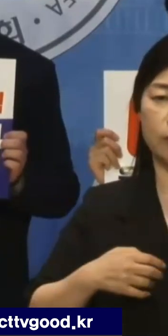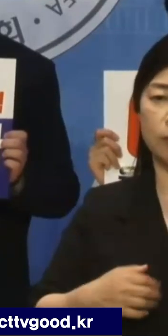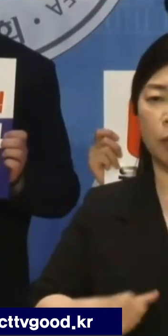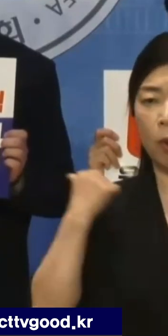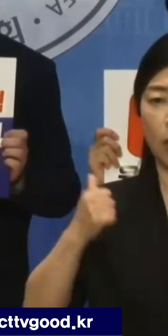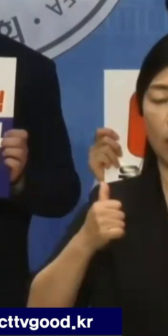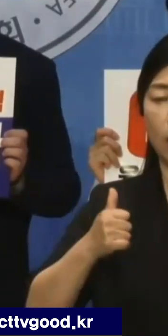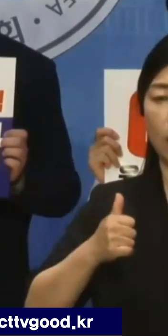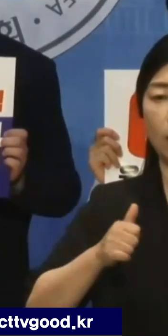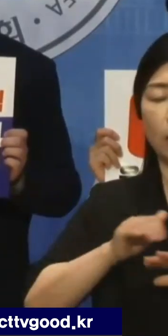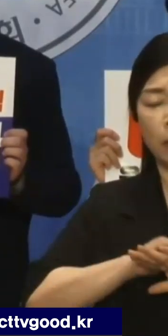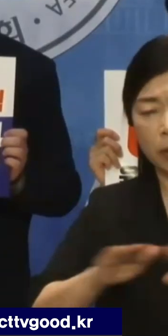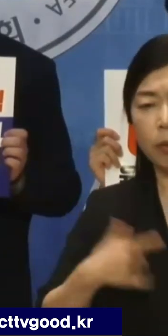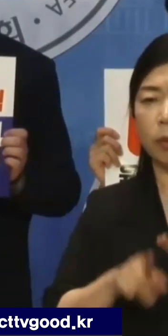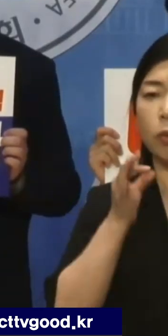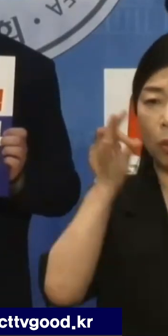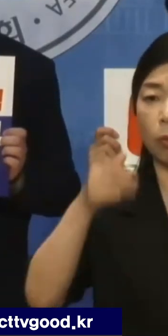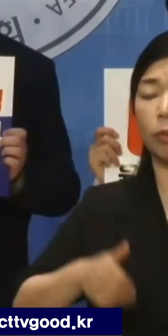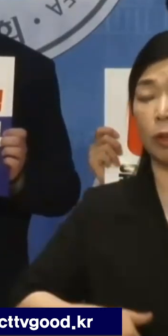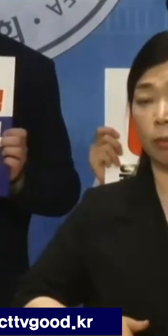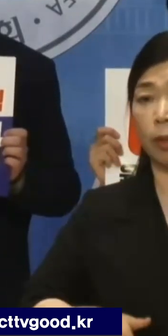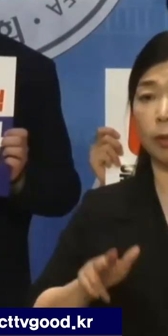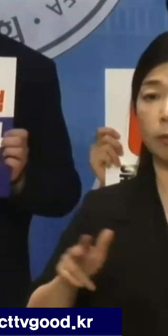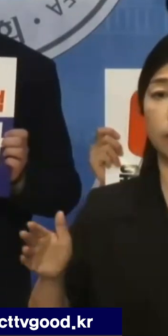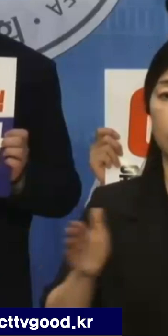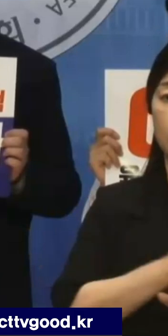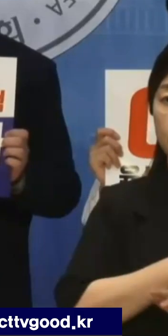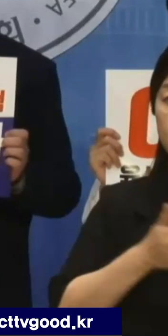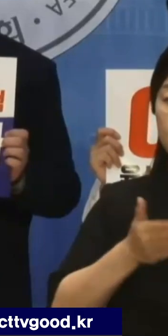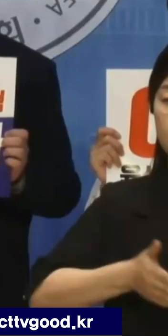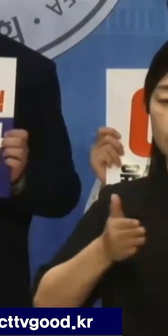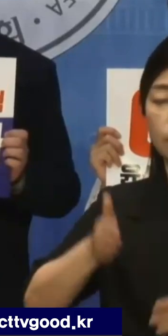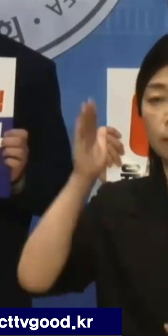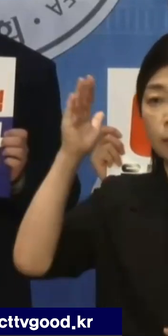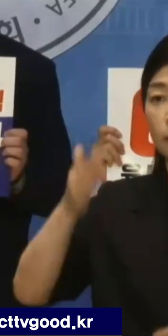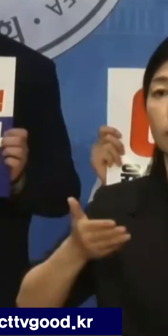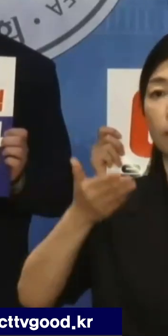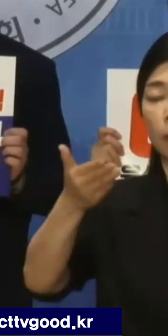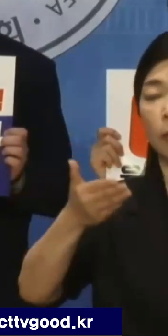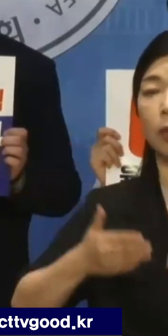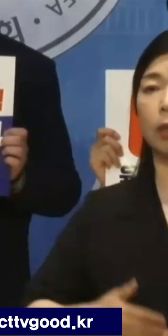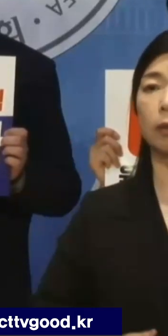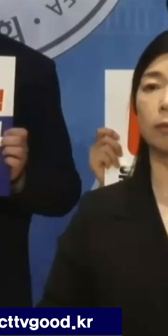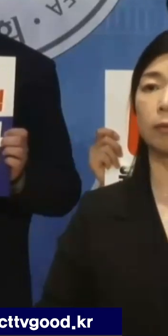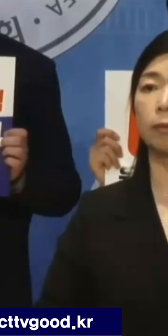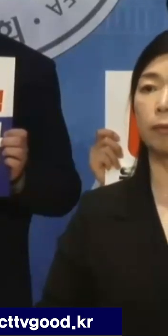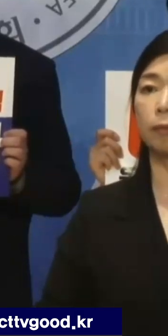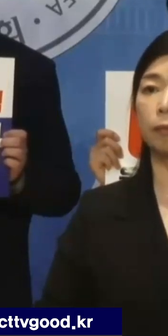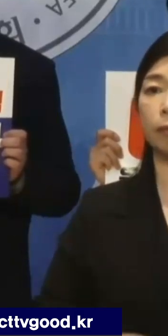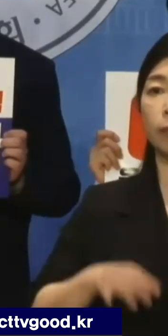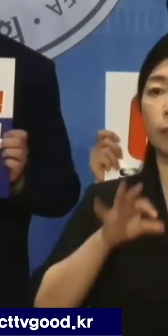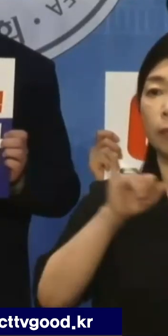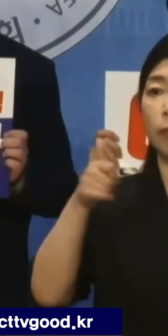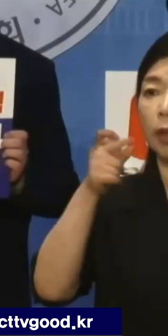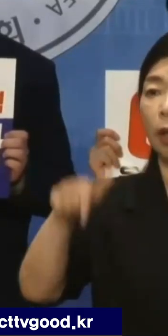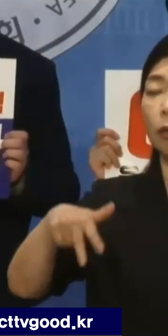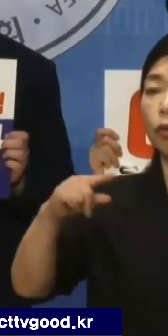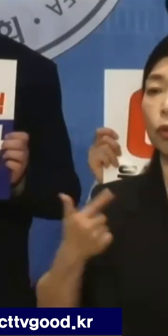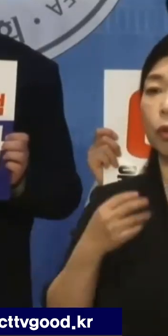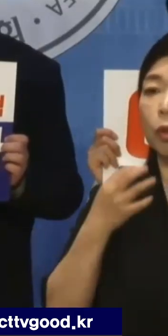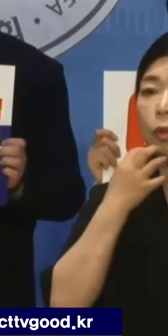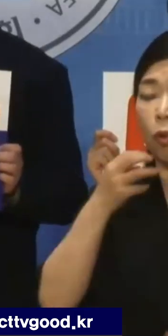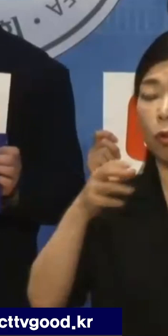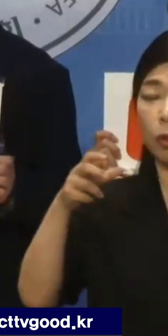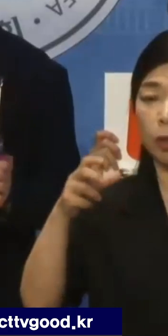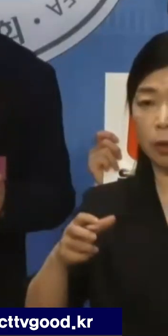기울여야 될 것 같습니다. 그러면 지금부터 기자회견을 하도록 하겠습니다. 우리 이학준 서울시당